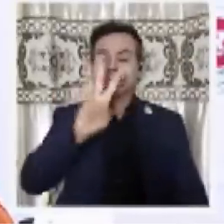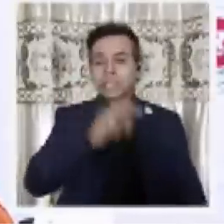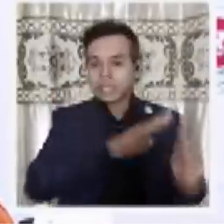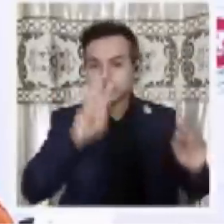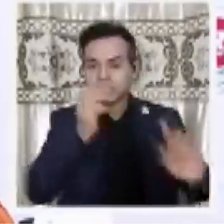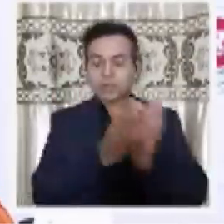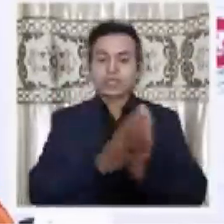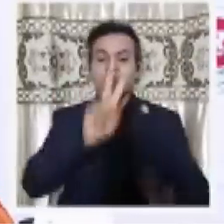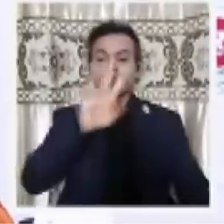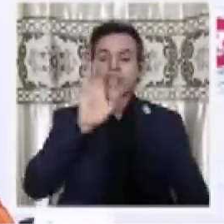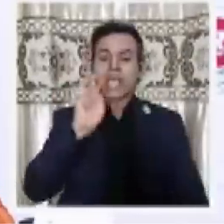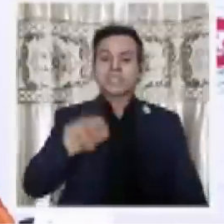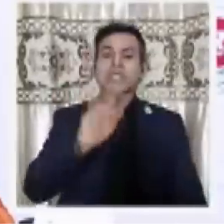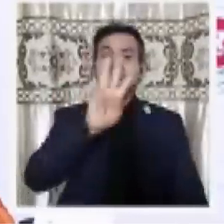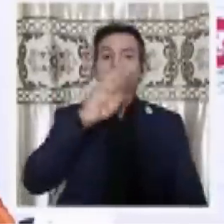947,519 জন।